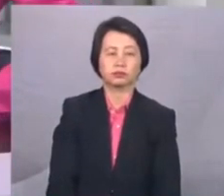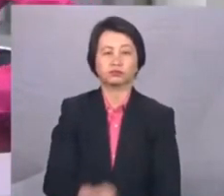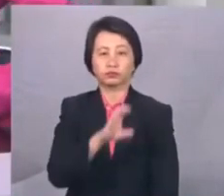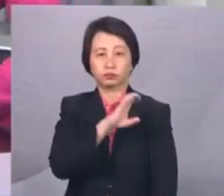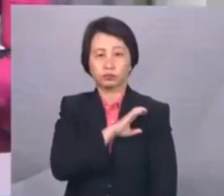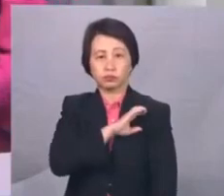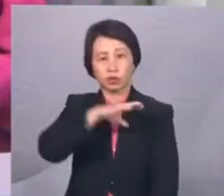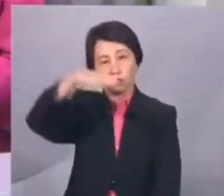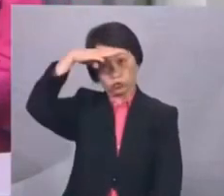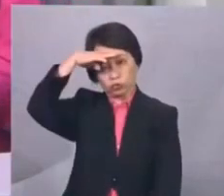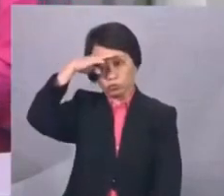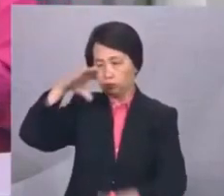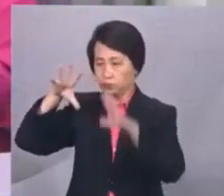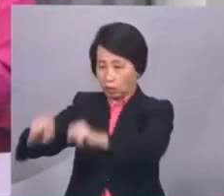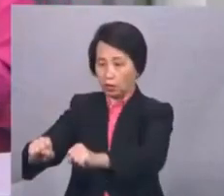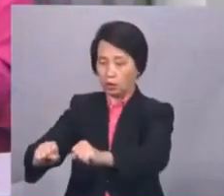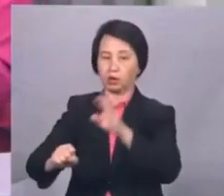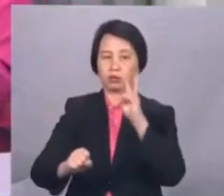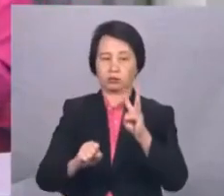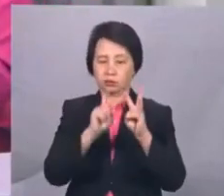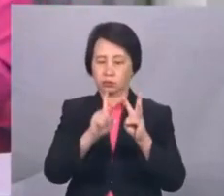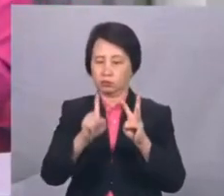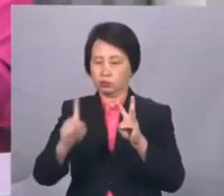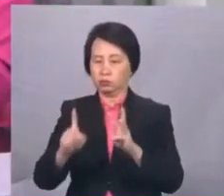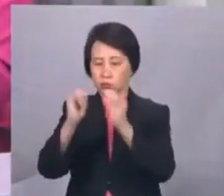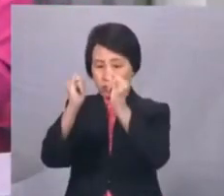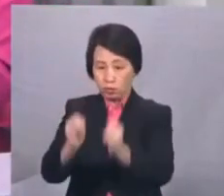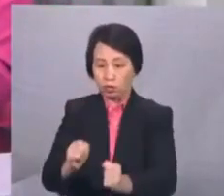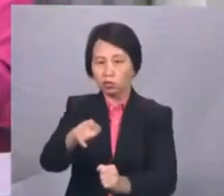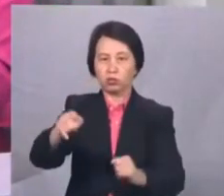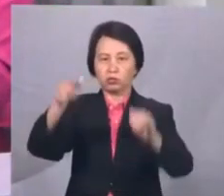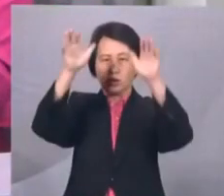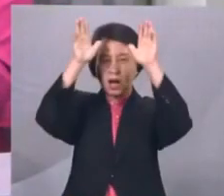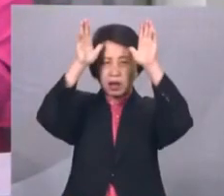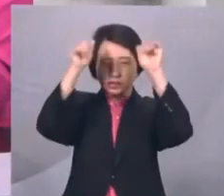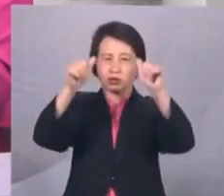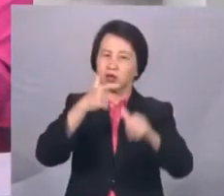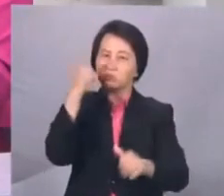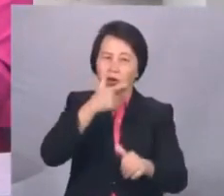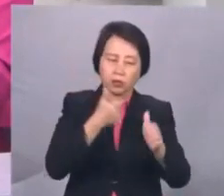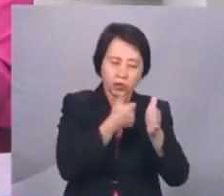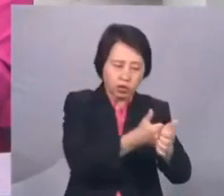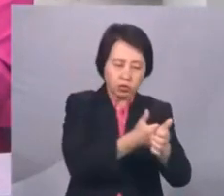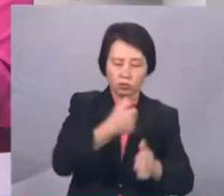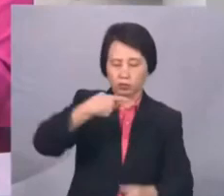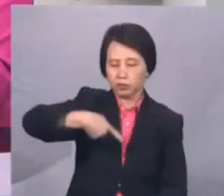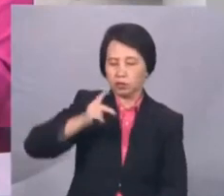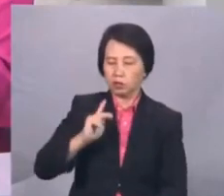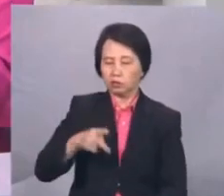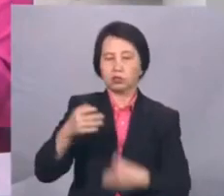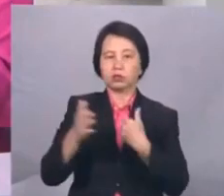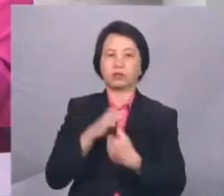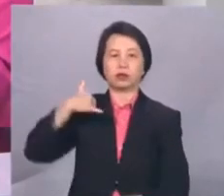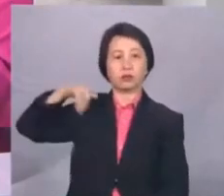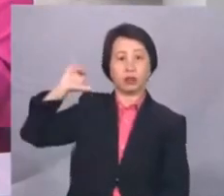the police Joho pula menahan 611 individu karena ingkar arahan perintah kawanan pergerakan sehingga semalam ketua